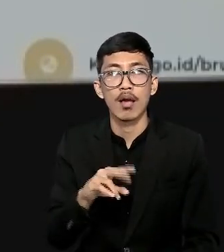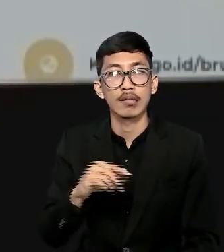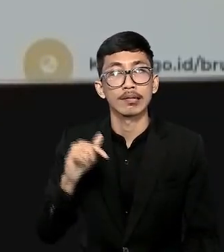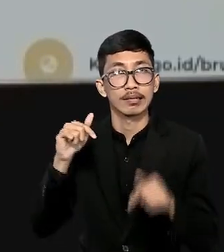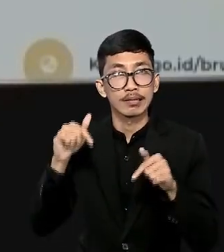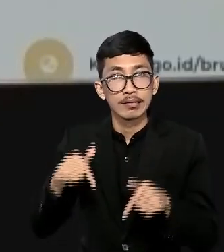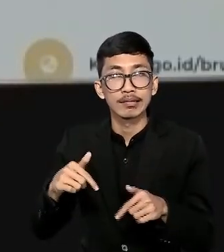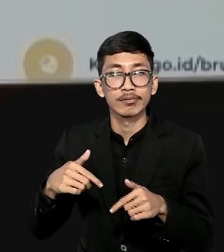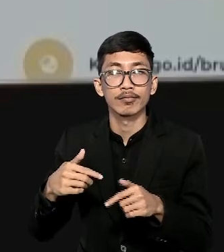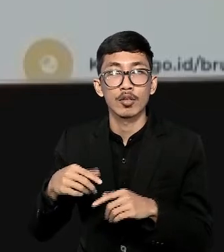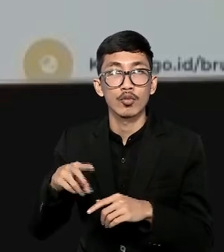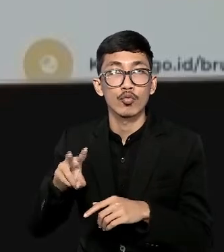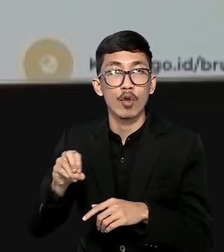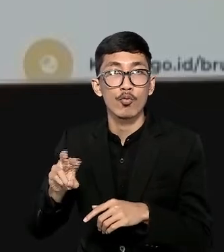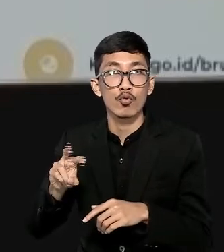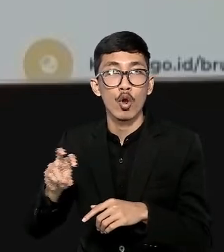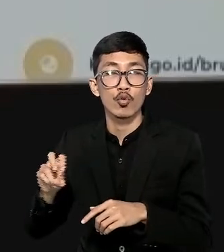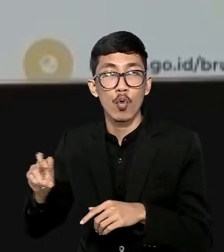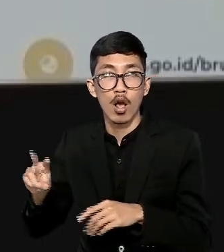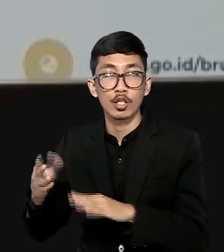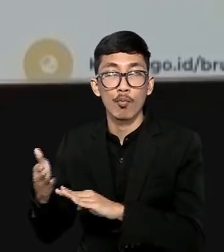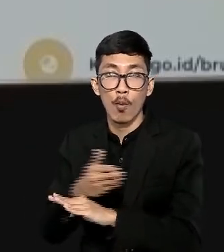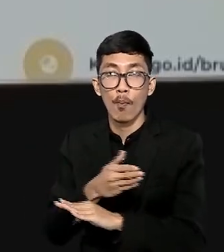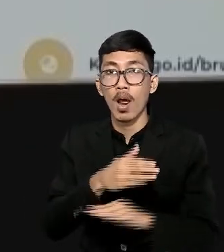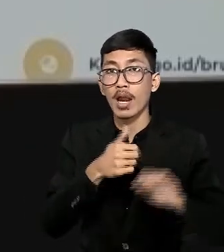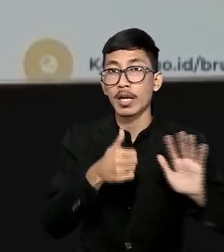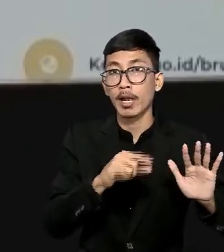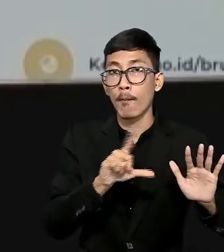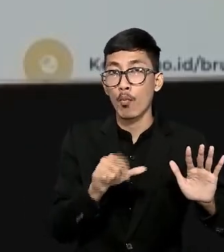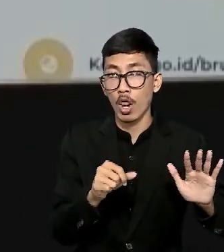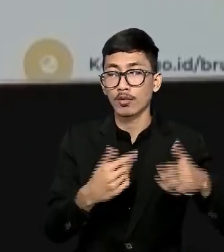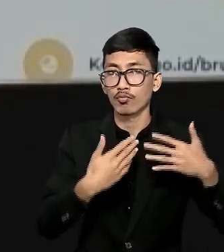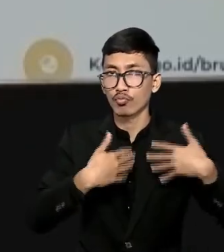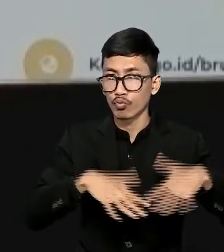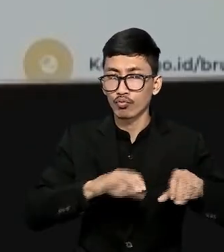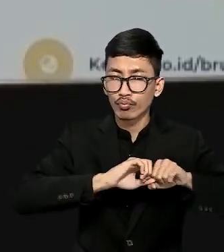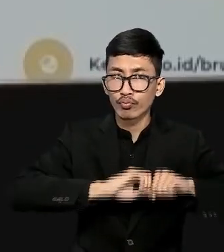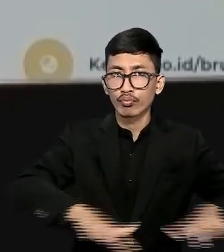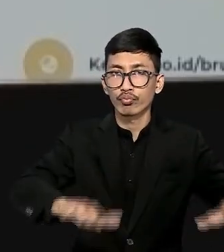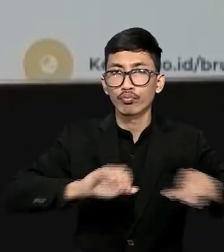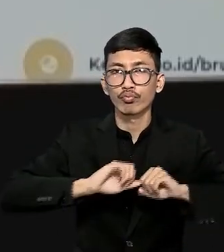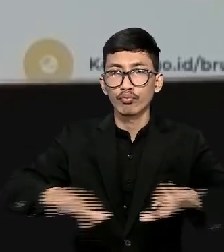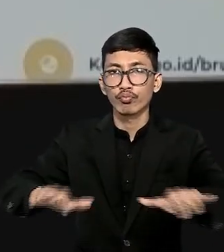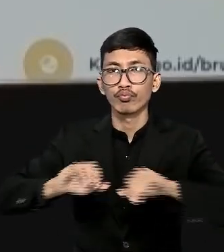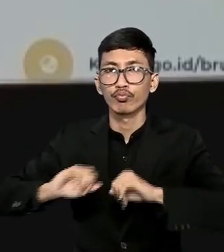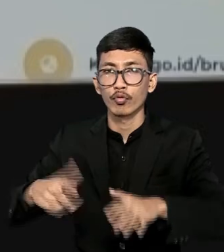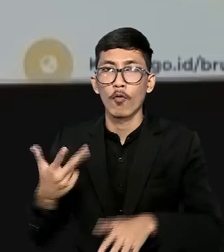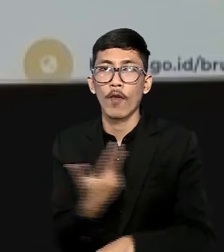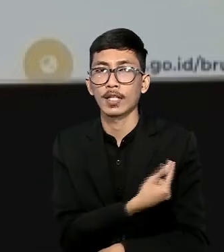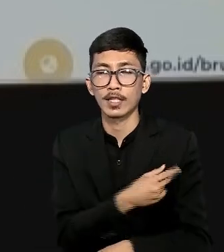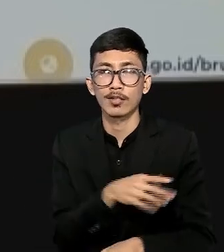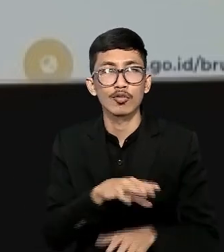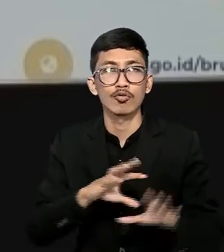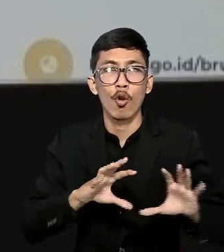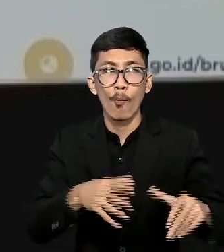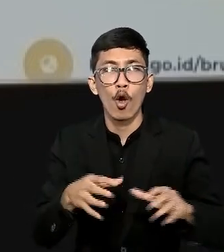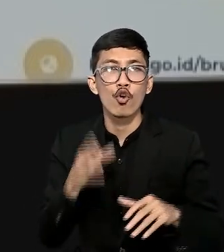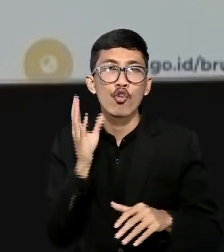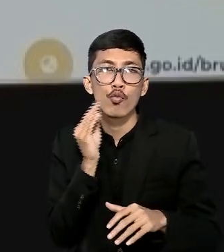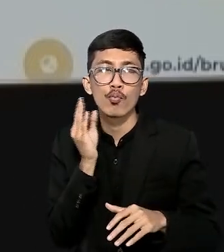bulan vaksin terakhir itu sekarang sudah mulai di di Booster Khususnya buat daplok kelompok usia